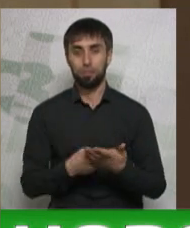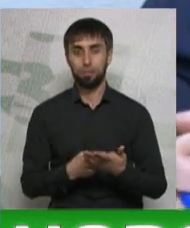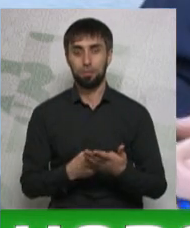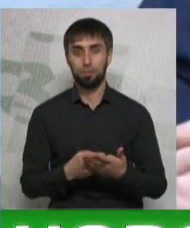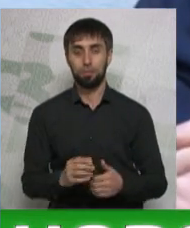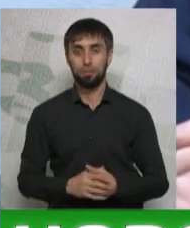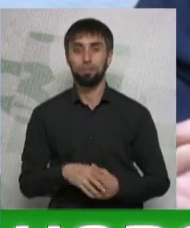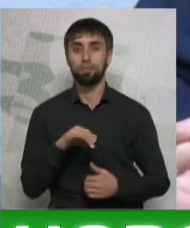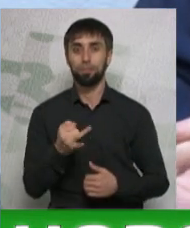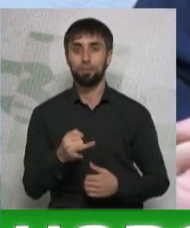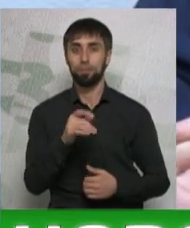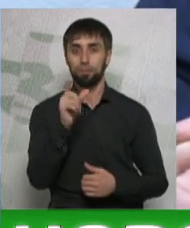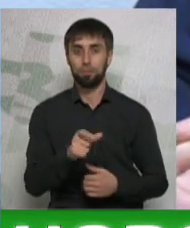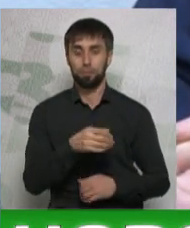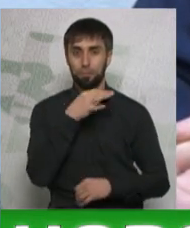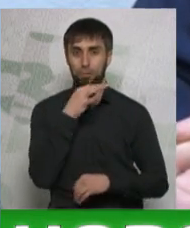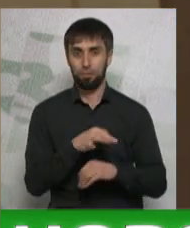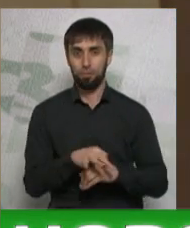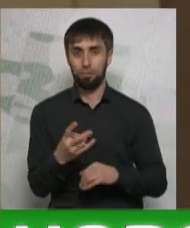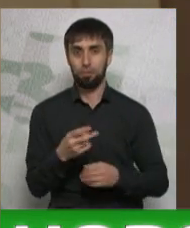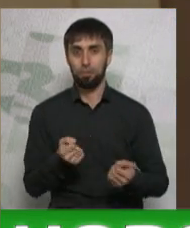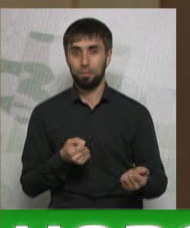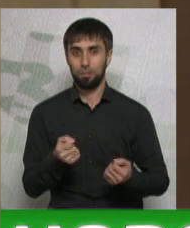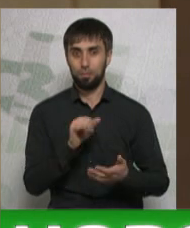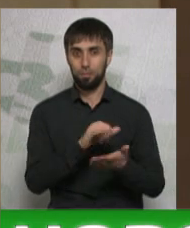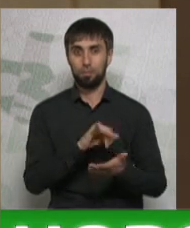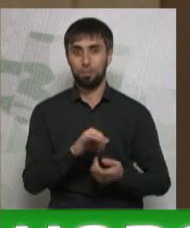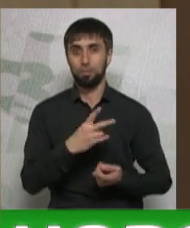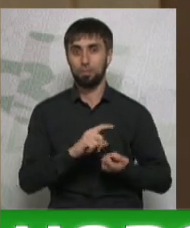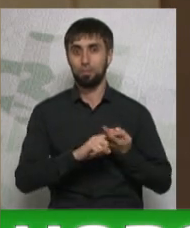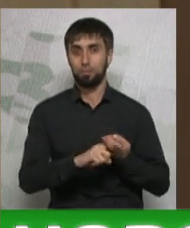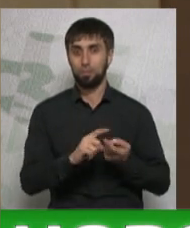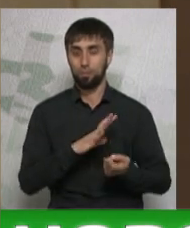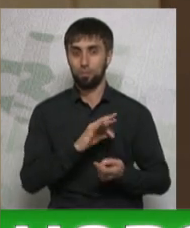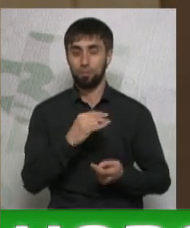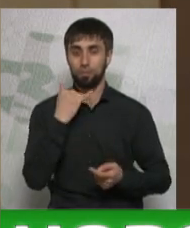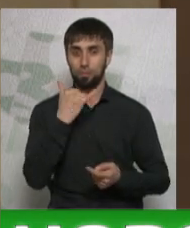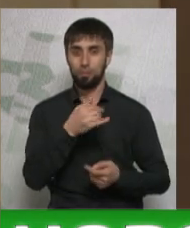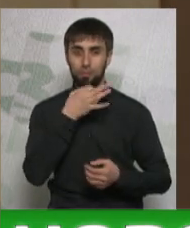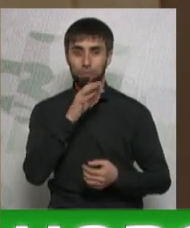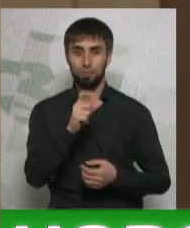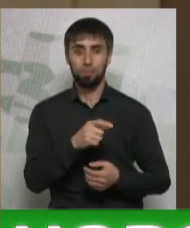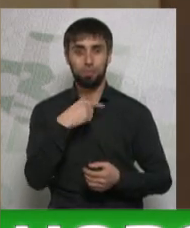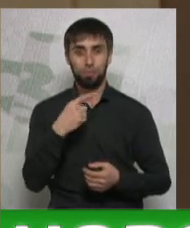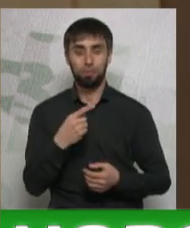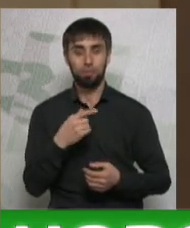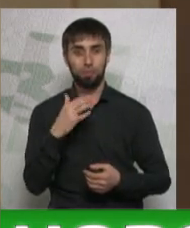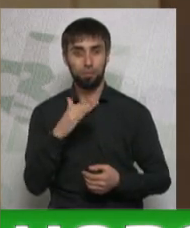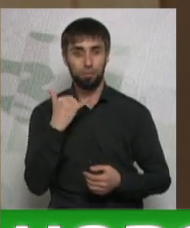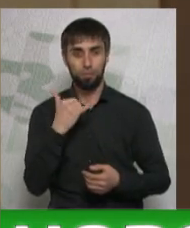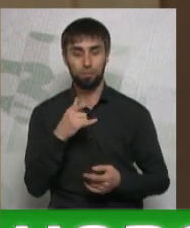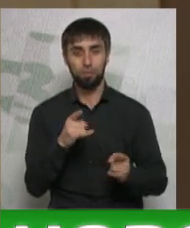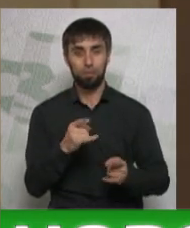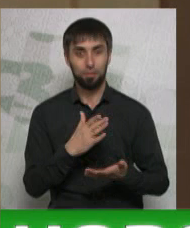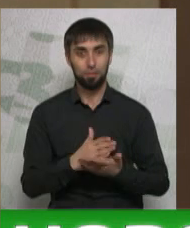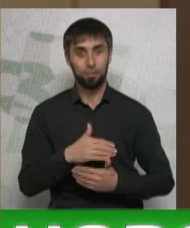это. И человека ответственного вот, на связь, чтобы вот он позвонил, человек любой там, сказать телефон-то,